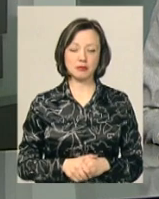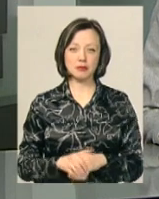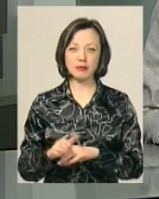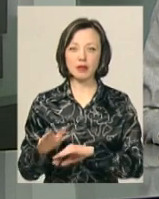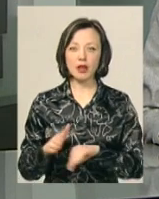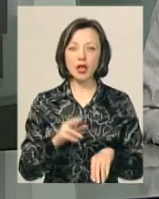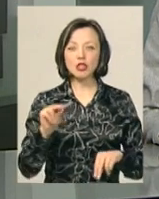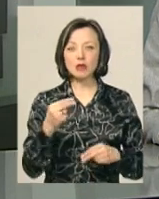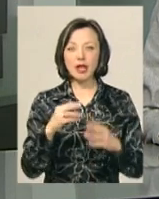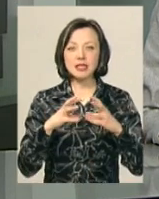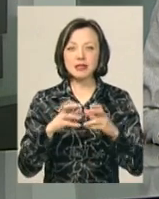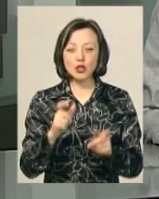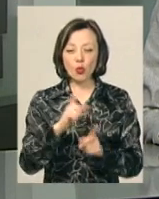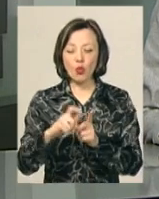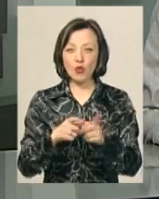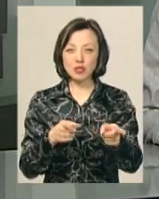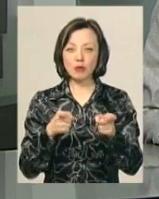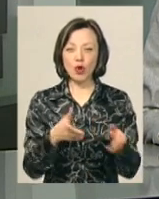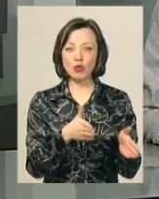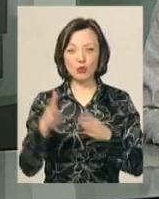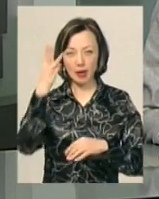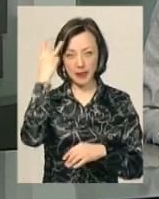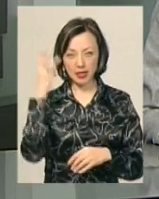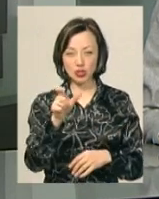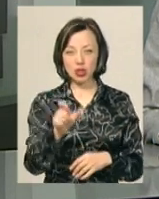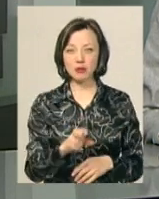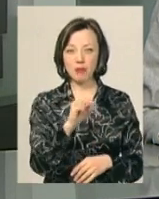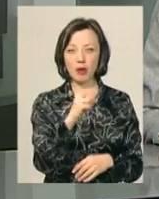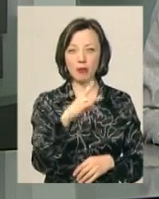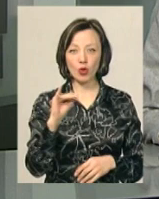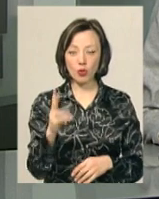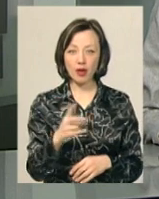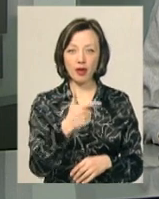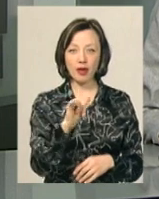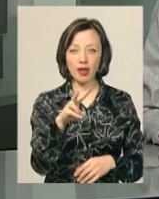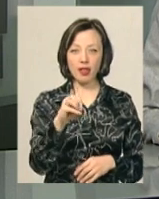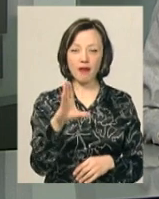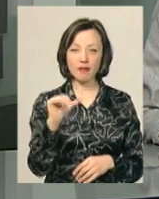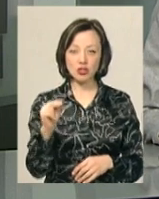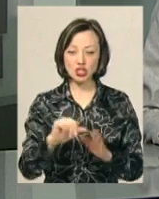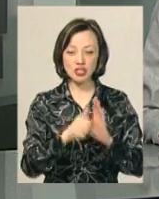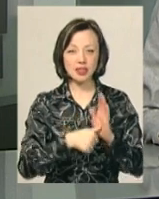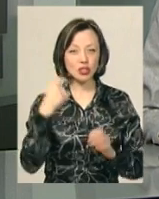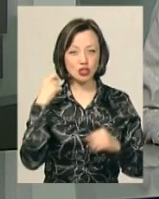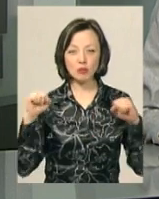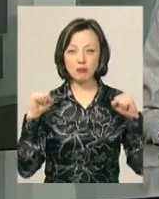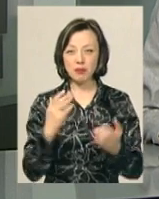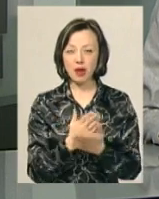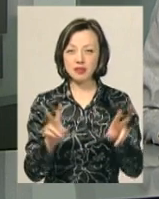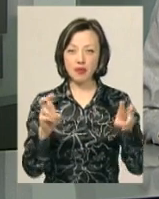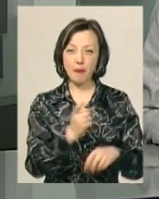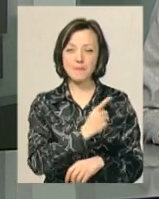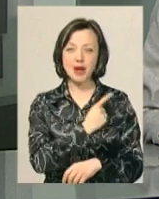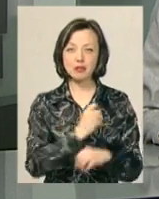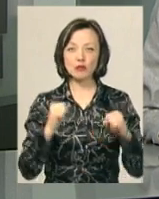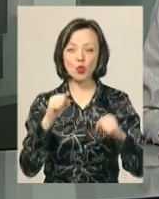До чемпіонату світу з кульової стрільби готуються хмельничани Денис Баблюк та Христина Гілевич. 16-річні спортсмени мають звання майстра